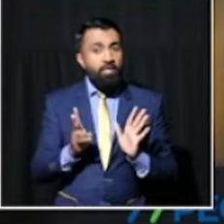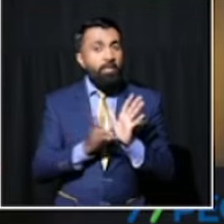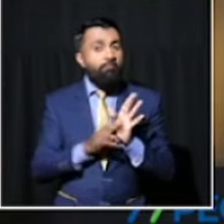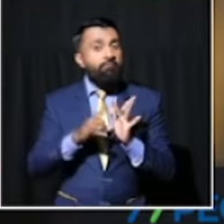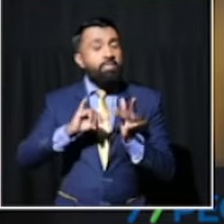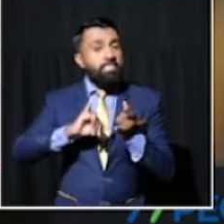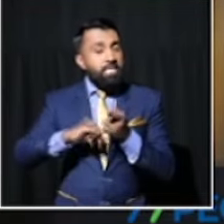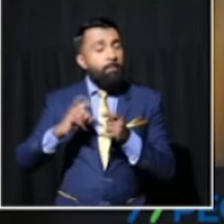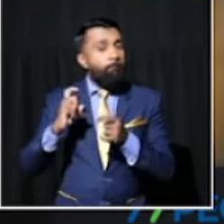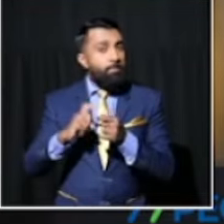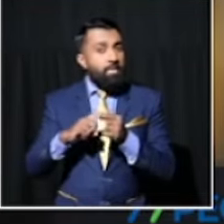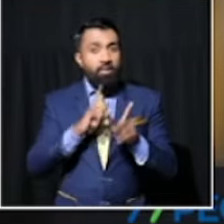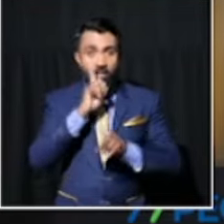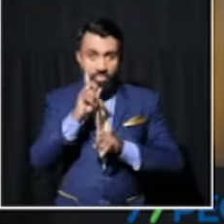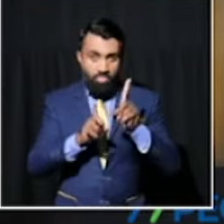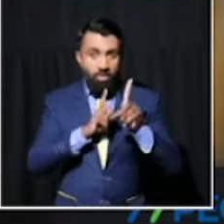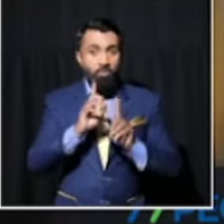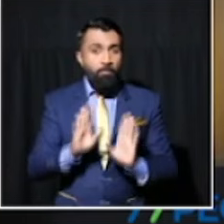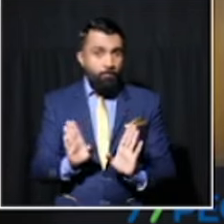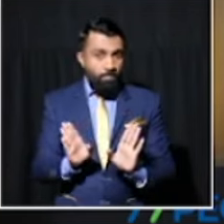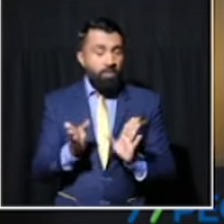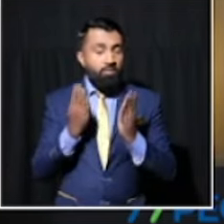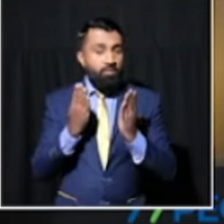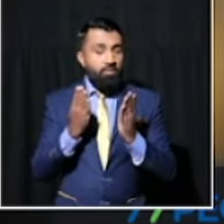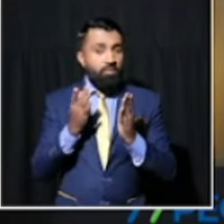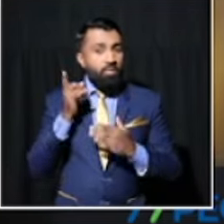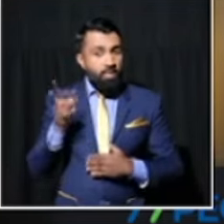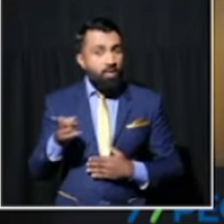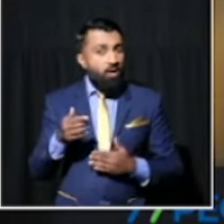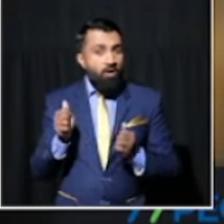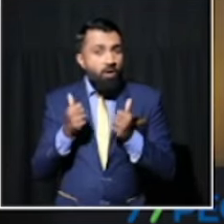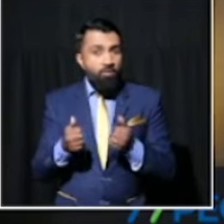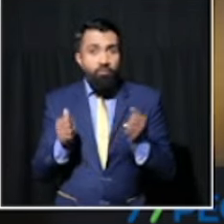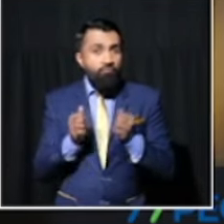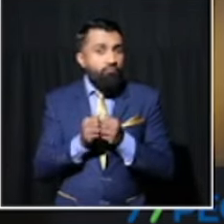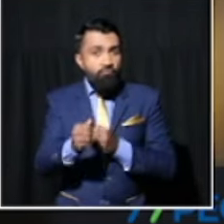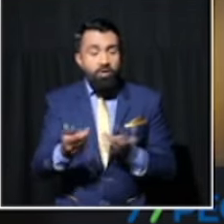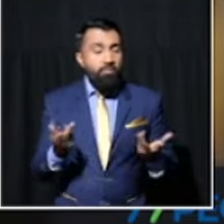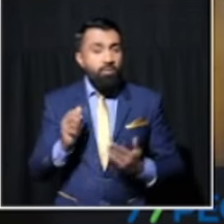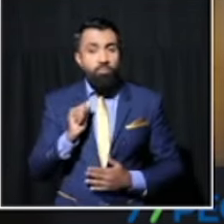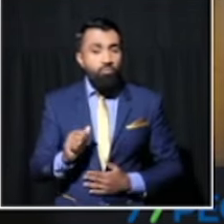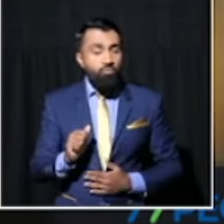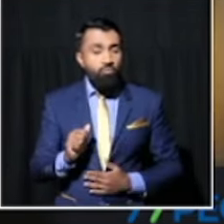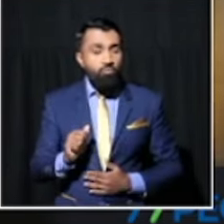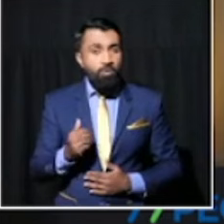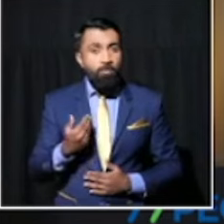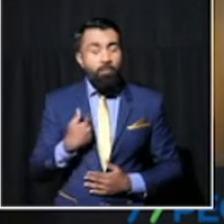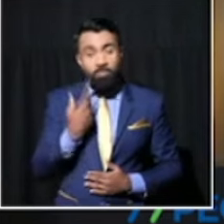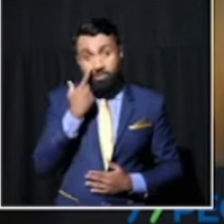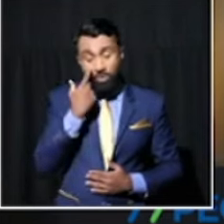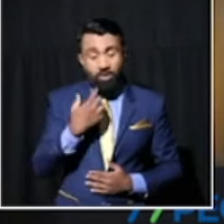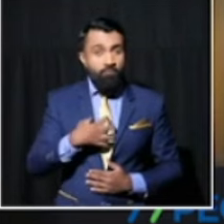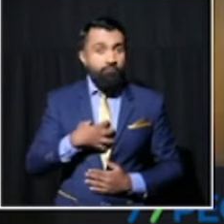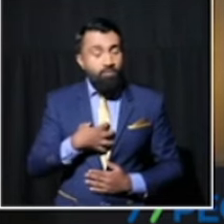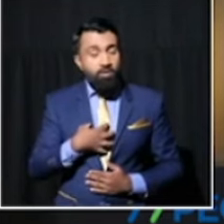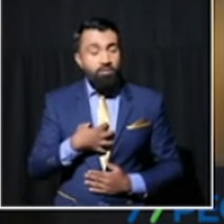පිළිබඳව අපේ සාකච්ඡාවක් පටන් ගත කරන්න ඒක හරියට කරගෙන යන්න හැකියාවක් උන්නේ අත්තිස්සෙන් මං කනගාටු වෙනවා